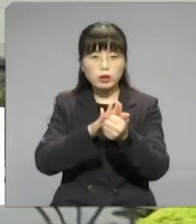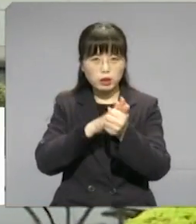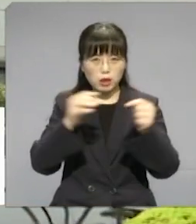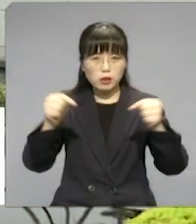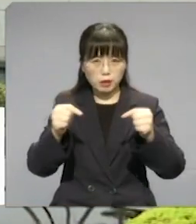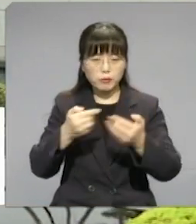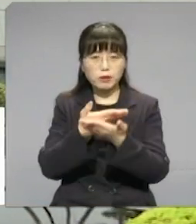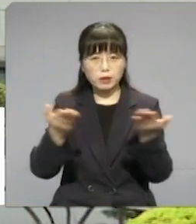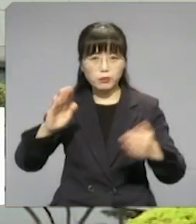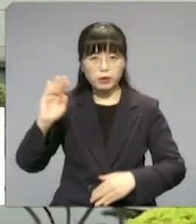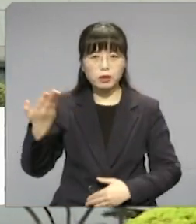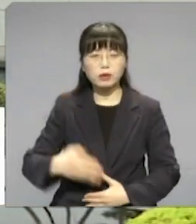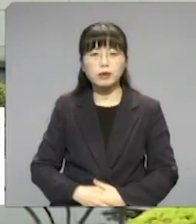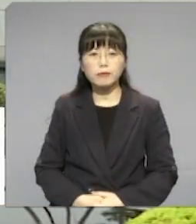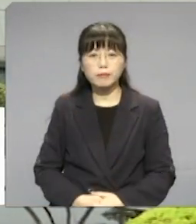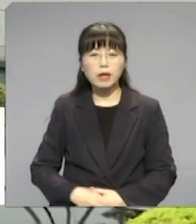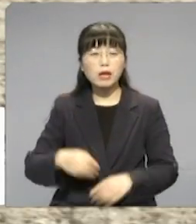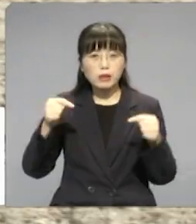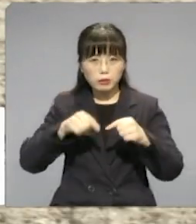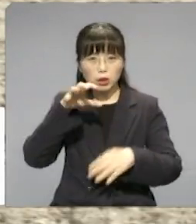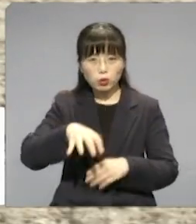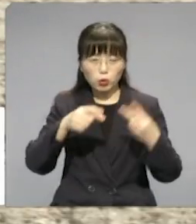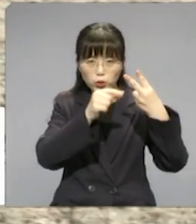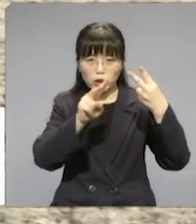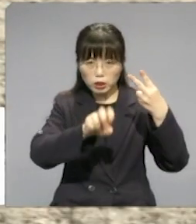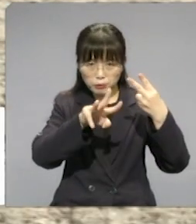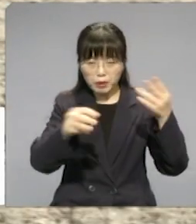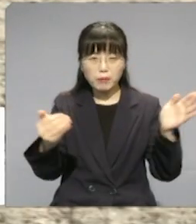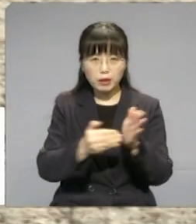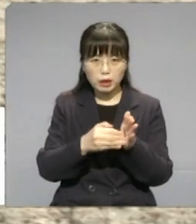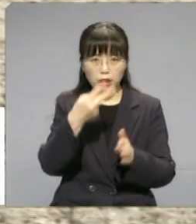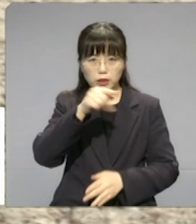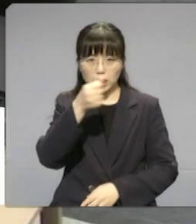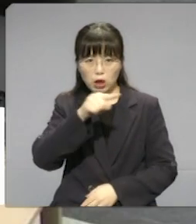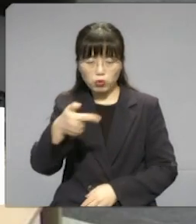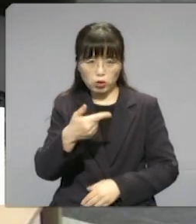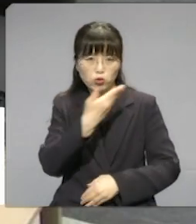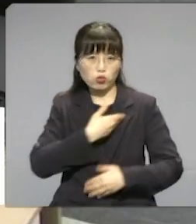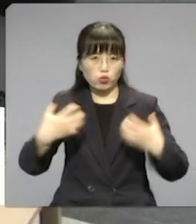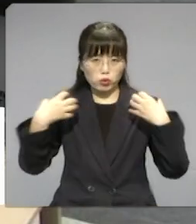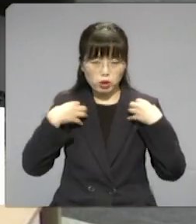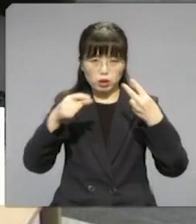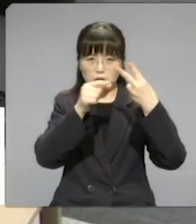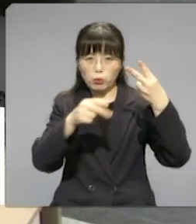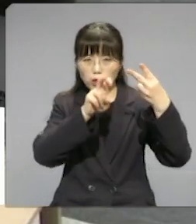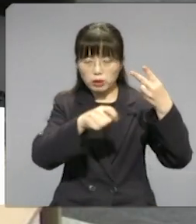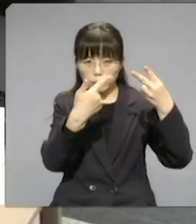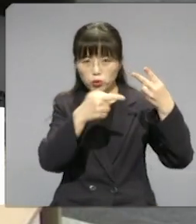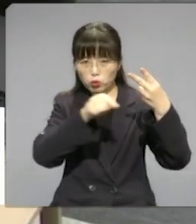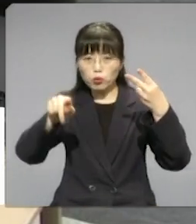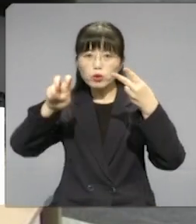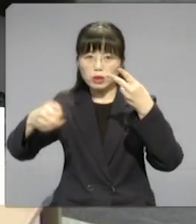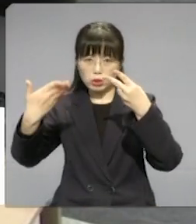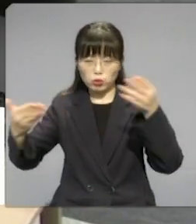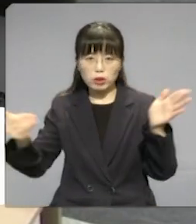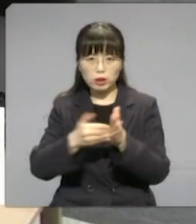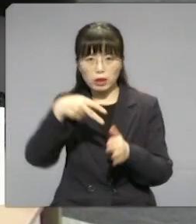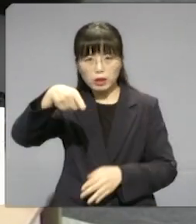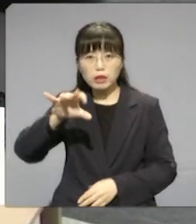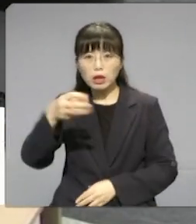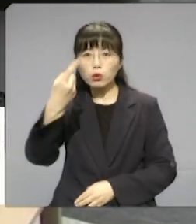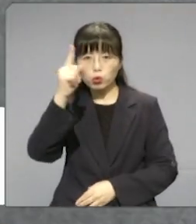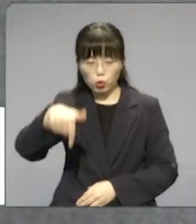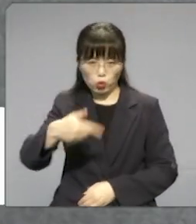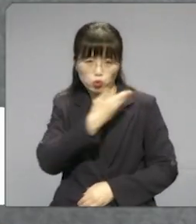상담을 제공합니다 상담소는 오는 23일까지 단원 구청에서 오는 26일부터 29일까지는 상록